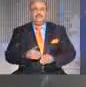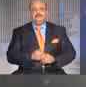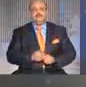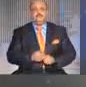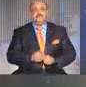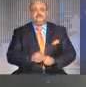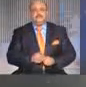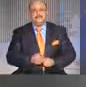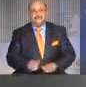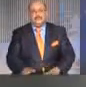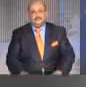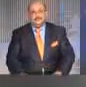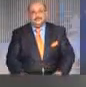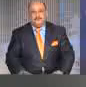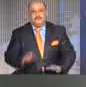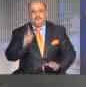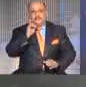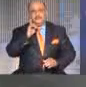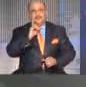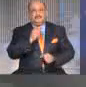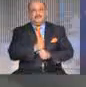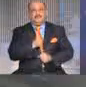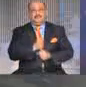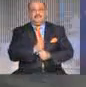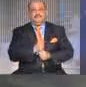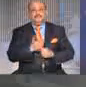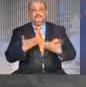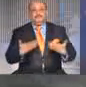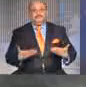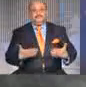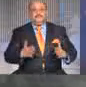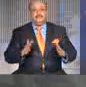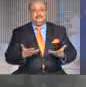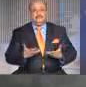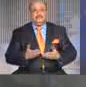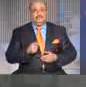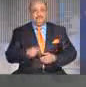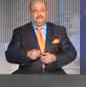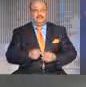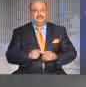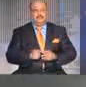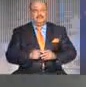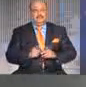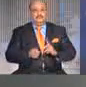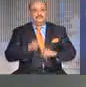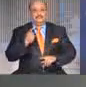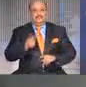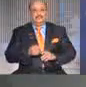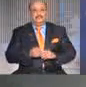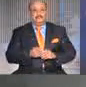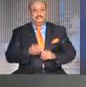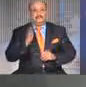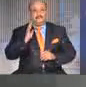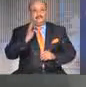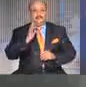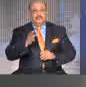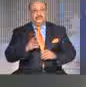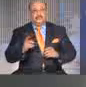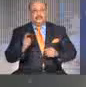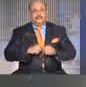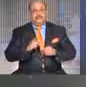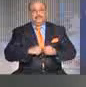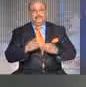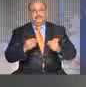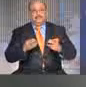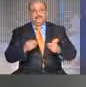المرأة العاملة وغيابها الواضح عن المنابر السياسية والنقابية والجمعياتية هو محور المائدة الحوارية التي نظمها